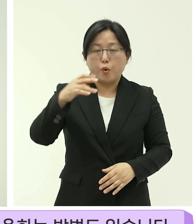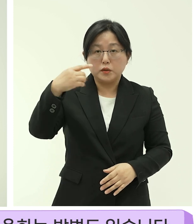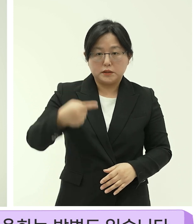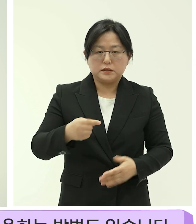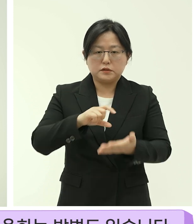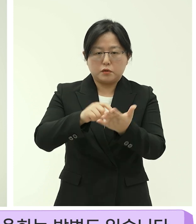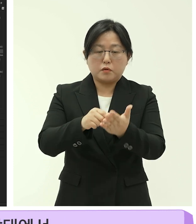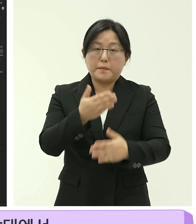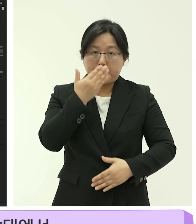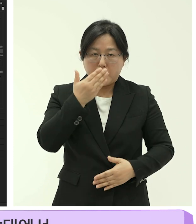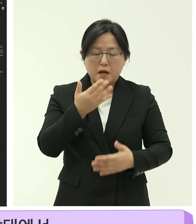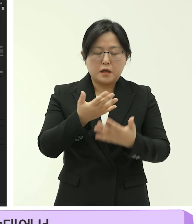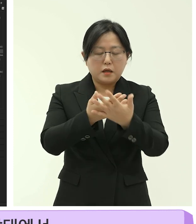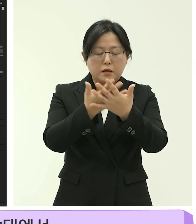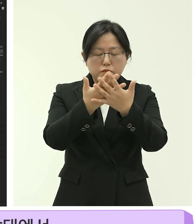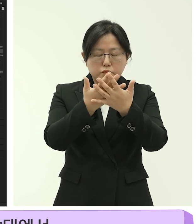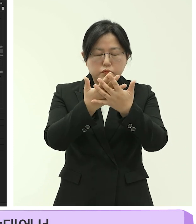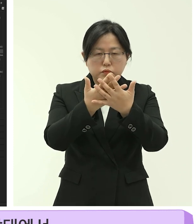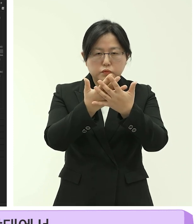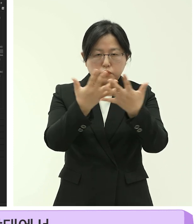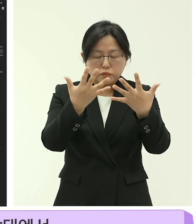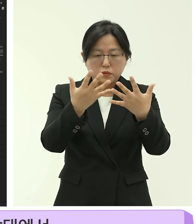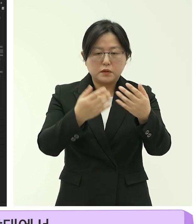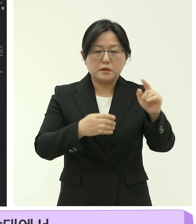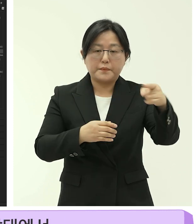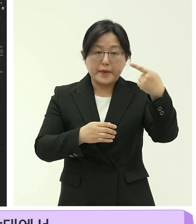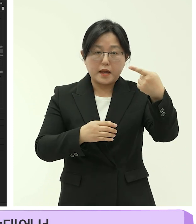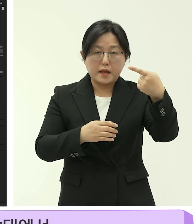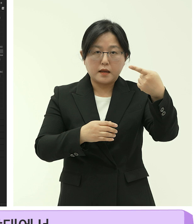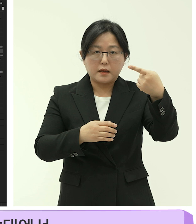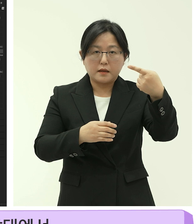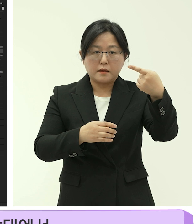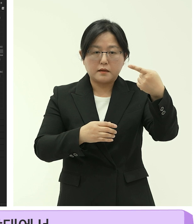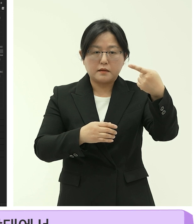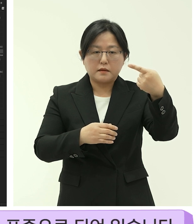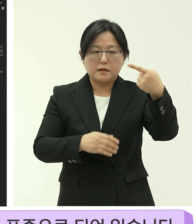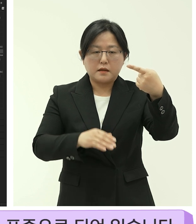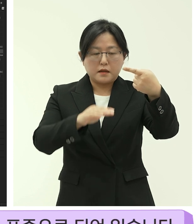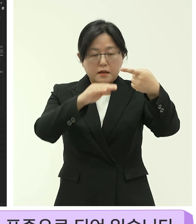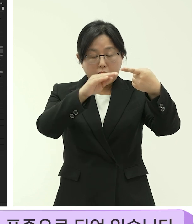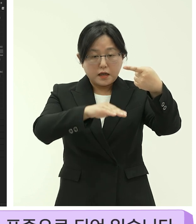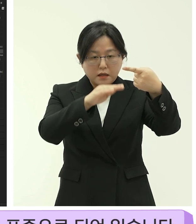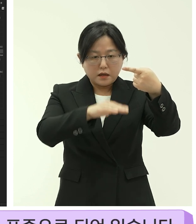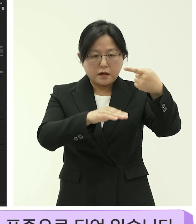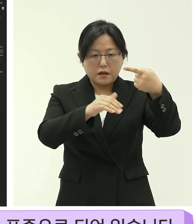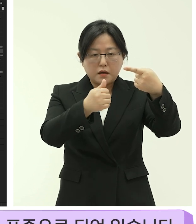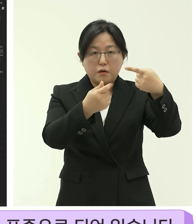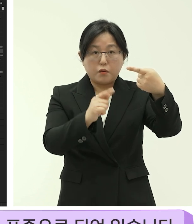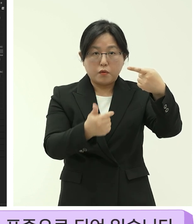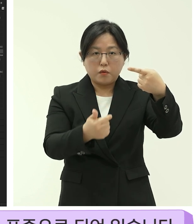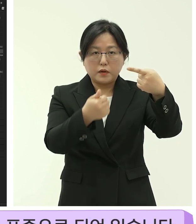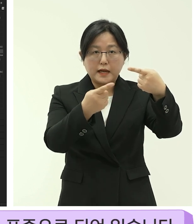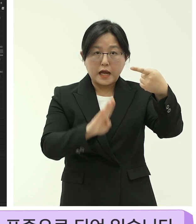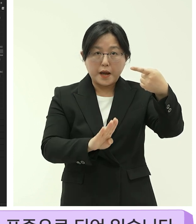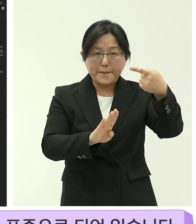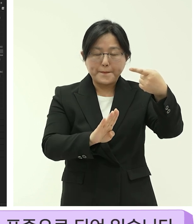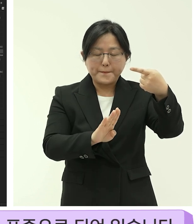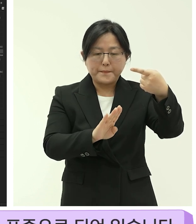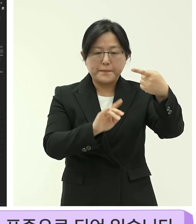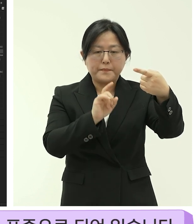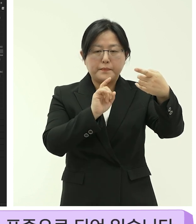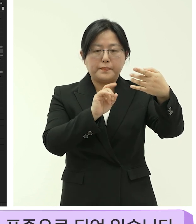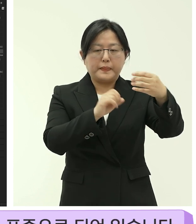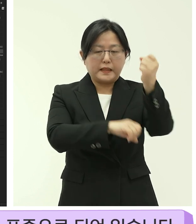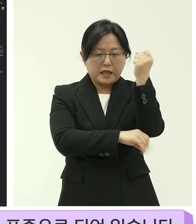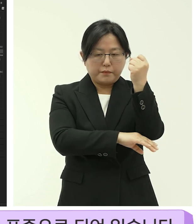방법도 있습니다. 자, 불투명도를 다시 100으로 맞춘 상태에서 바로 밑에 보면 혼합 모드가 있는데